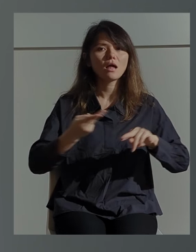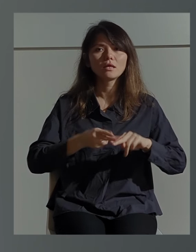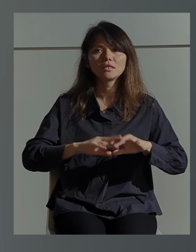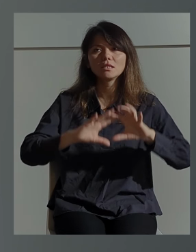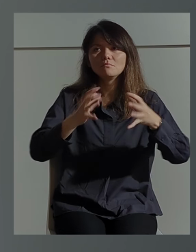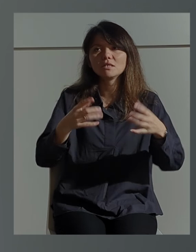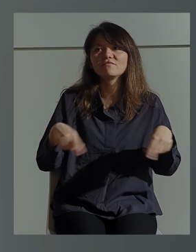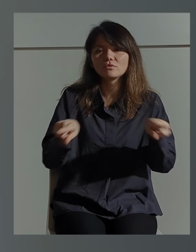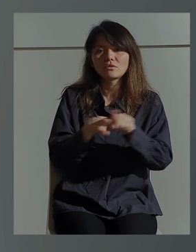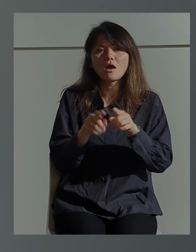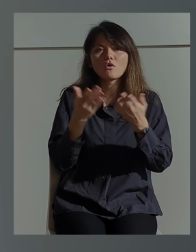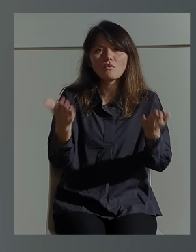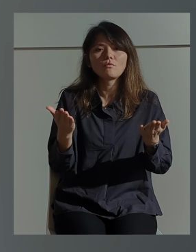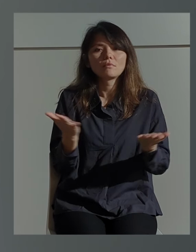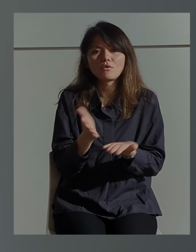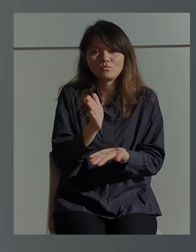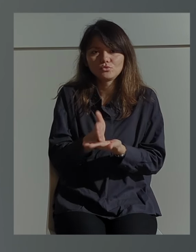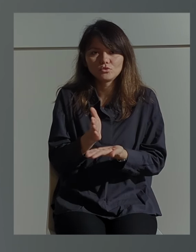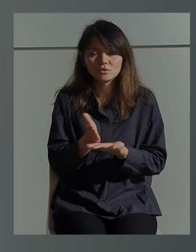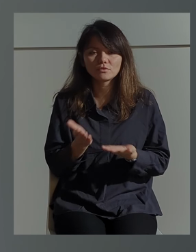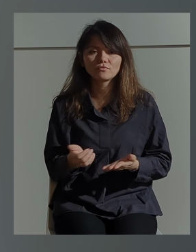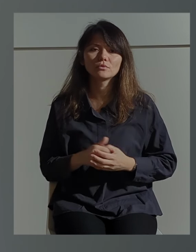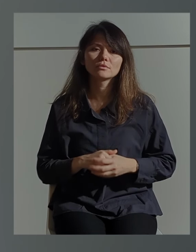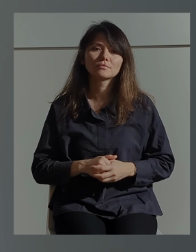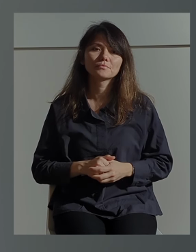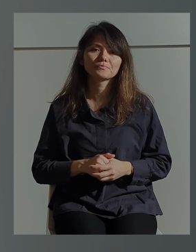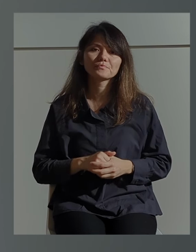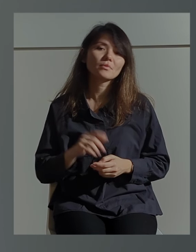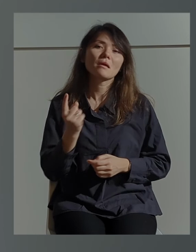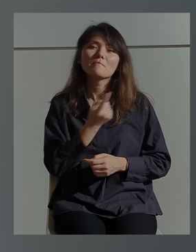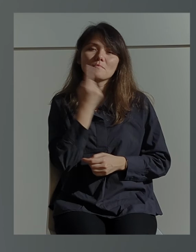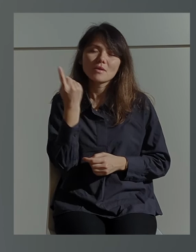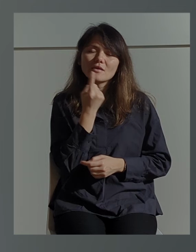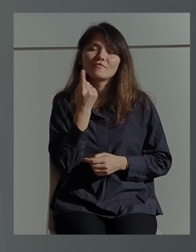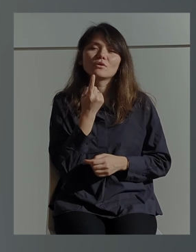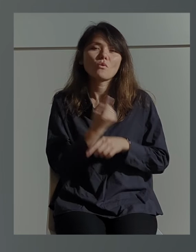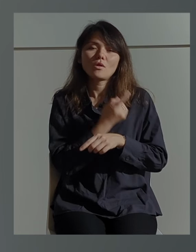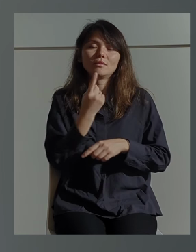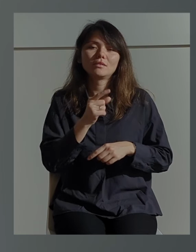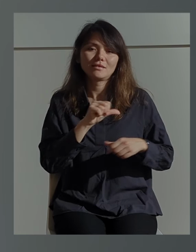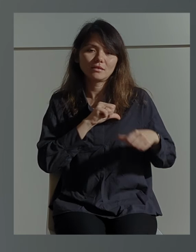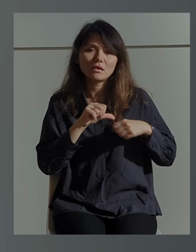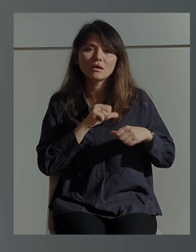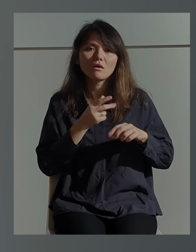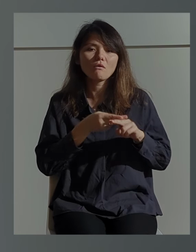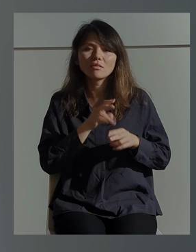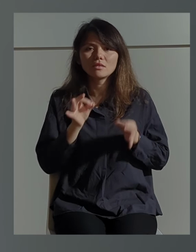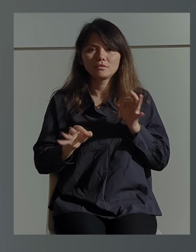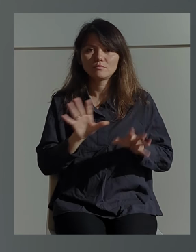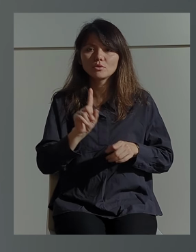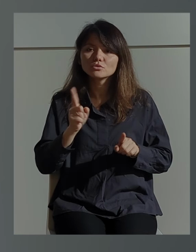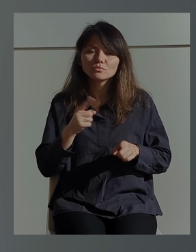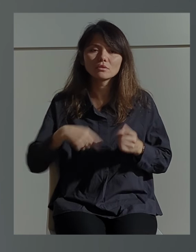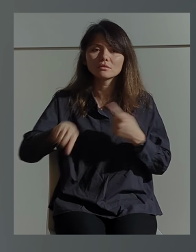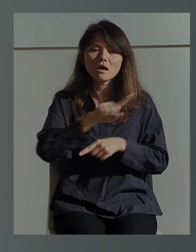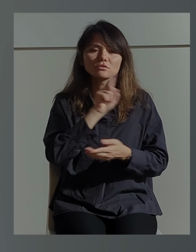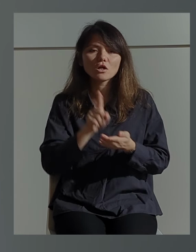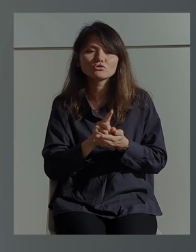в котом вот первородный грех в этом смысле несправедлив ведь нас должны оценивать по